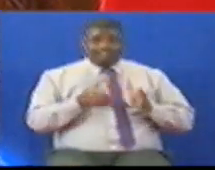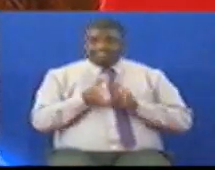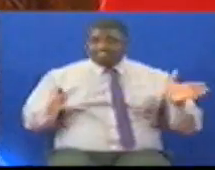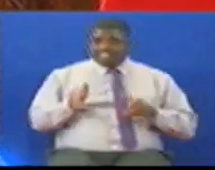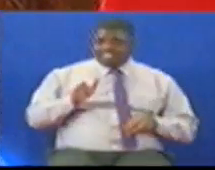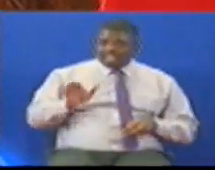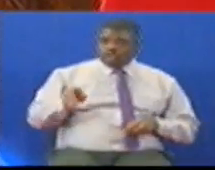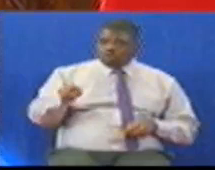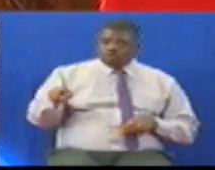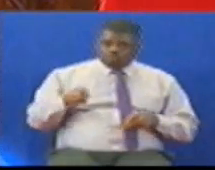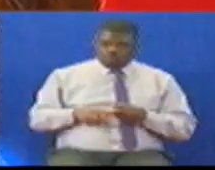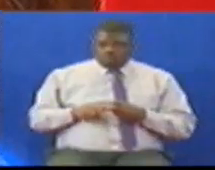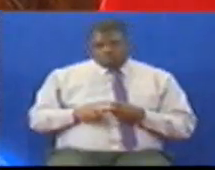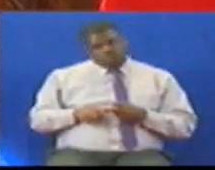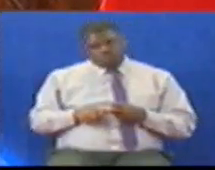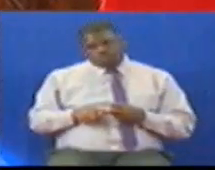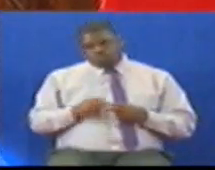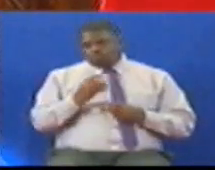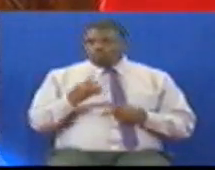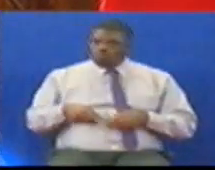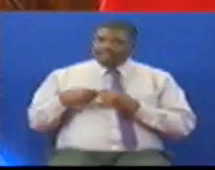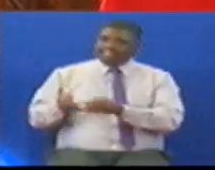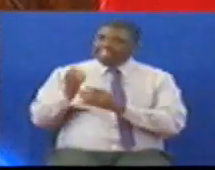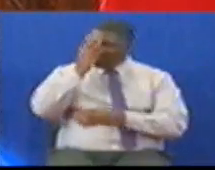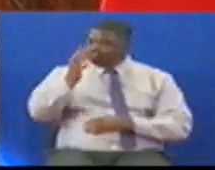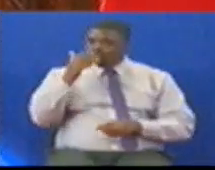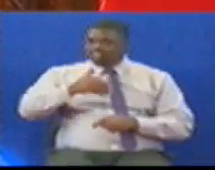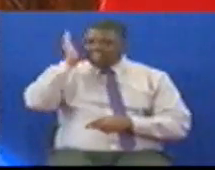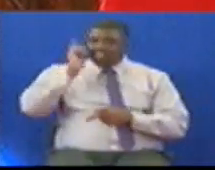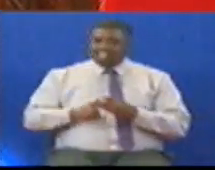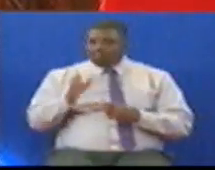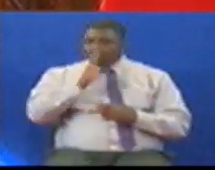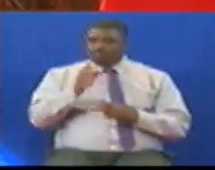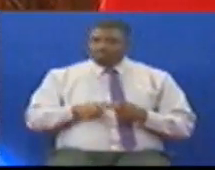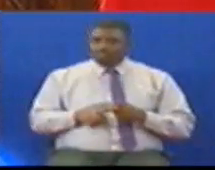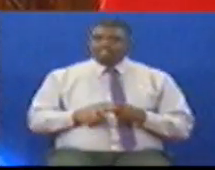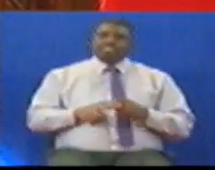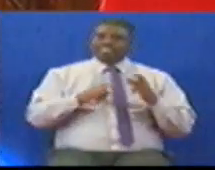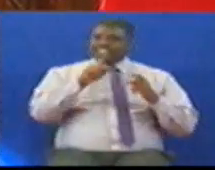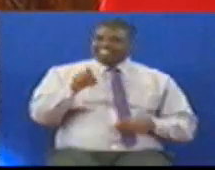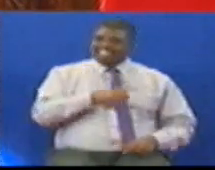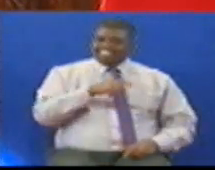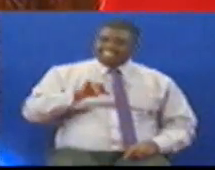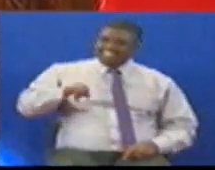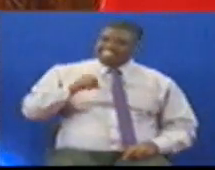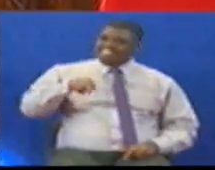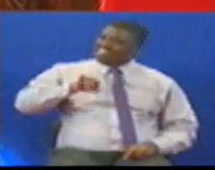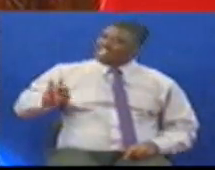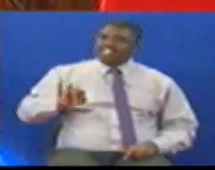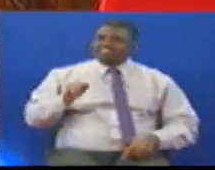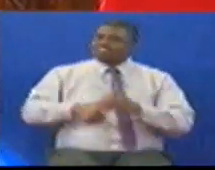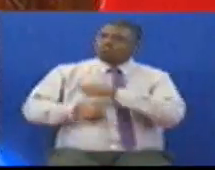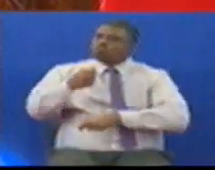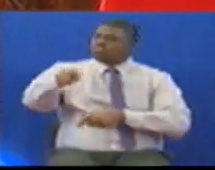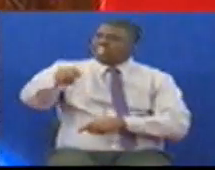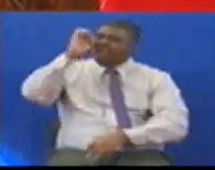wanazopewa, kiasi kwamba wanaiaibisha serikali. Baadhi yao wamewahi kutuhumiwa kwa kesi za jinai au maadili, kwa vyovyote hawawezi kuwa viongozi wa